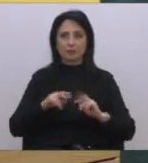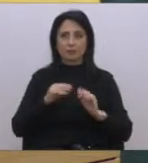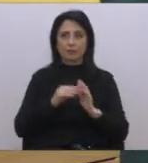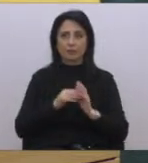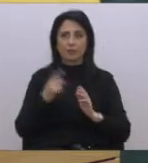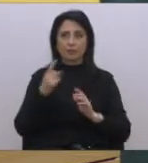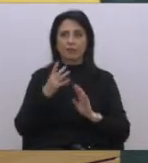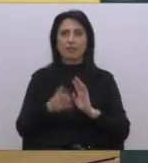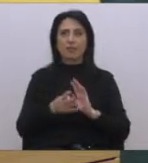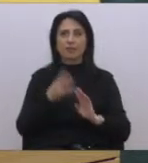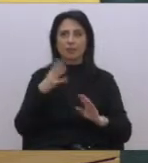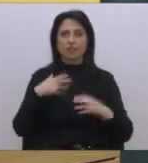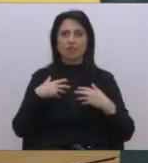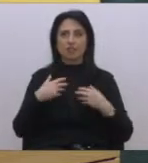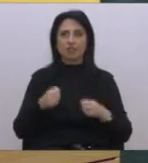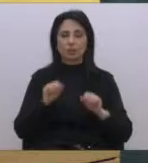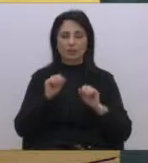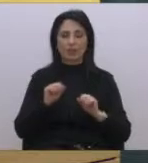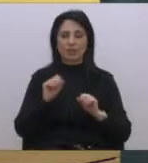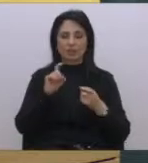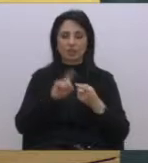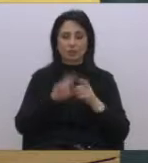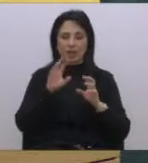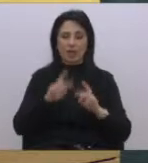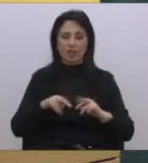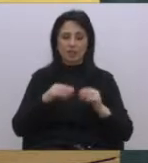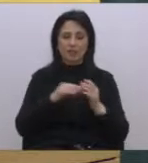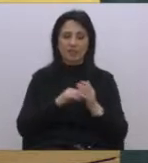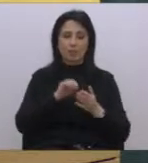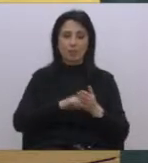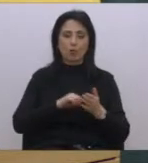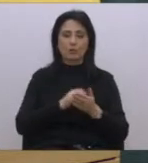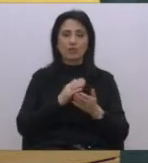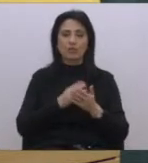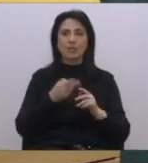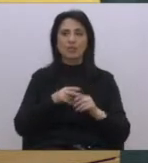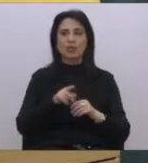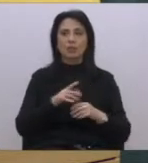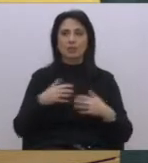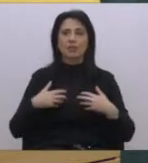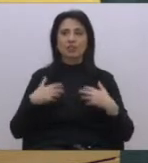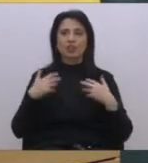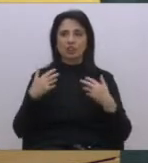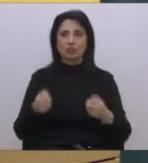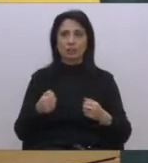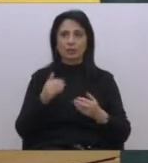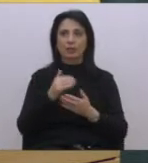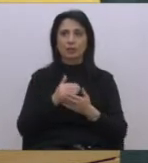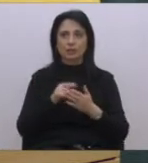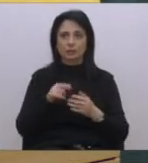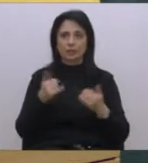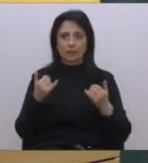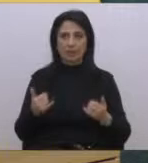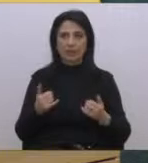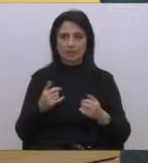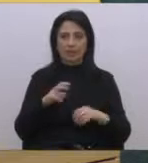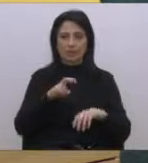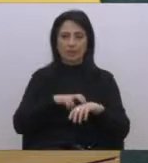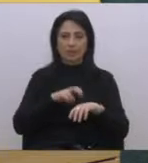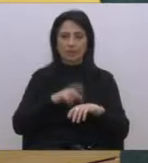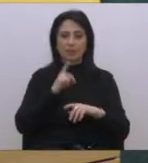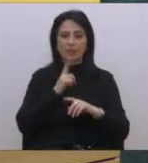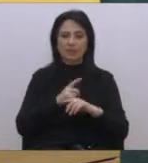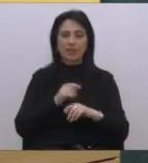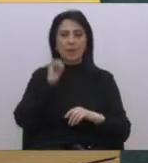Culeba, Pirulicși, Giantelovis, Dacu, Sakim, Kanuși, Culeba, Motivația, Gahlautisrom, Giantelovis, Sistemași, Dres, Ectinis, Dabibia,